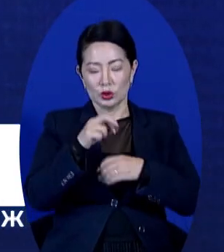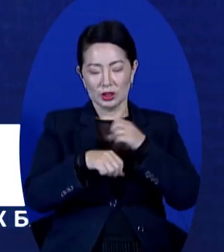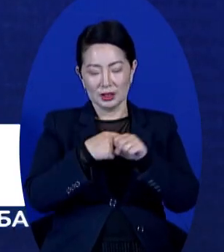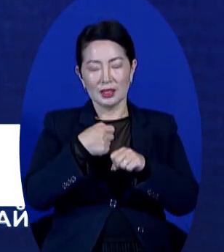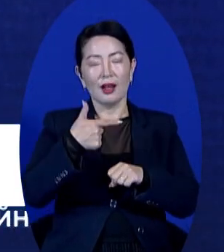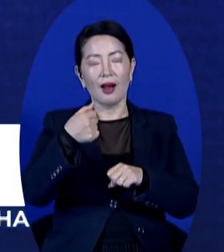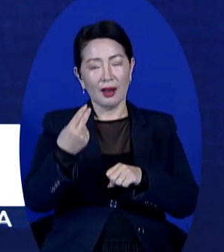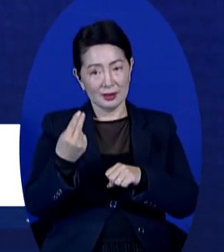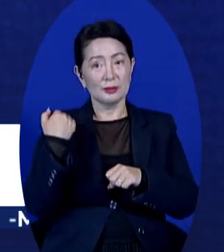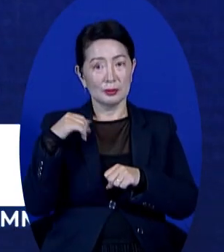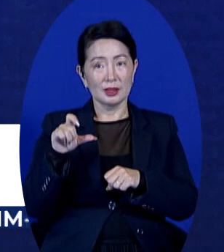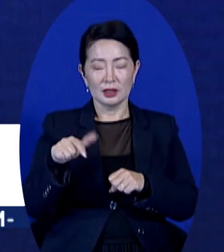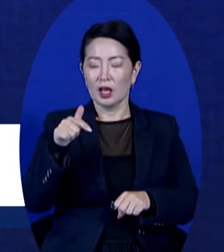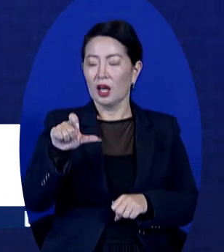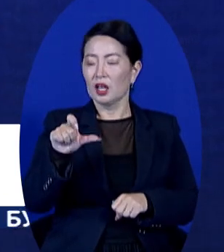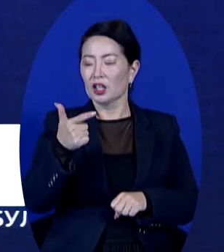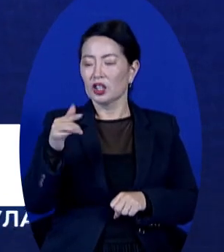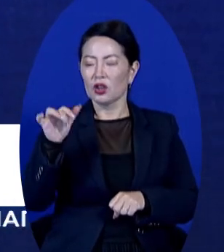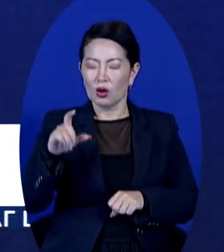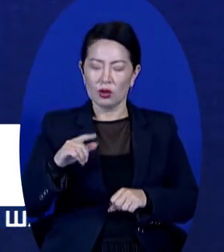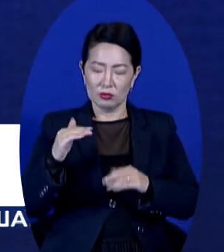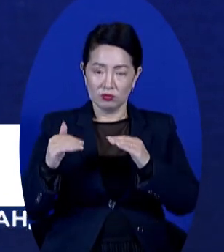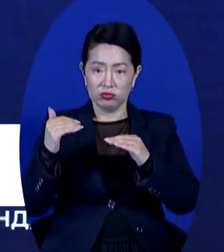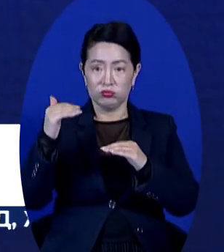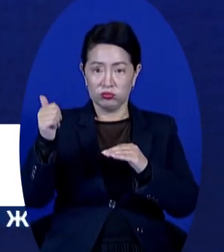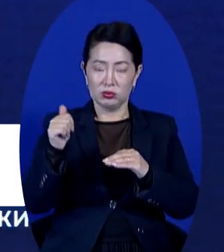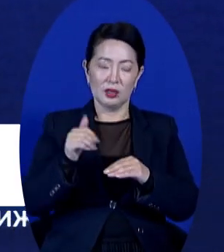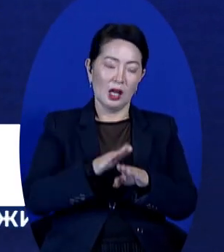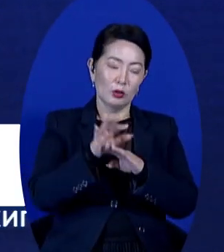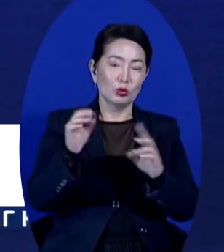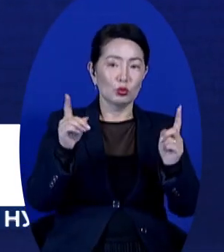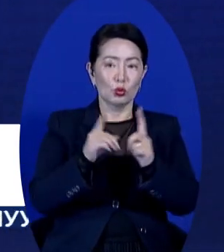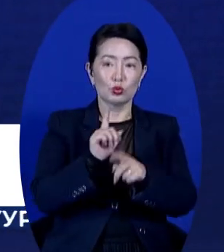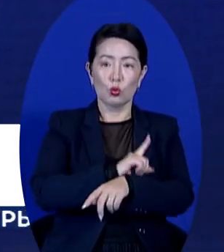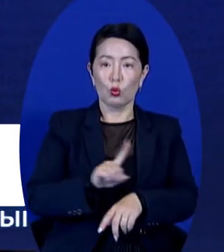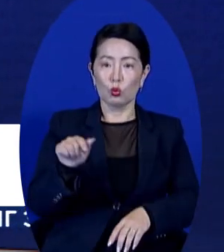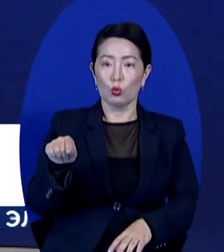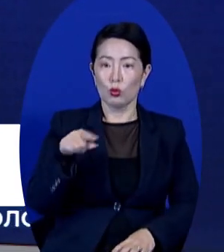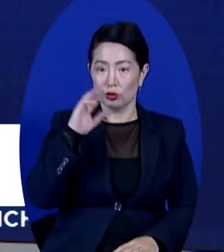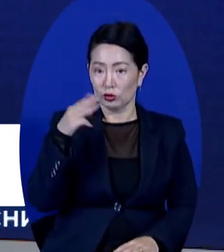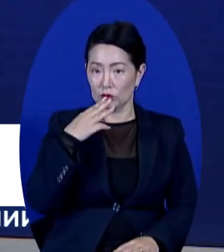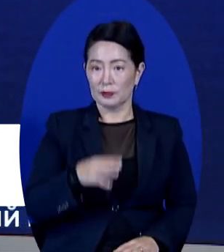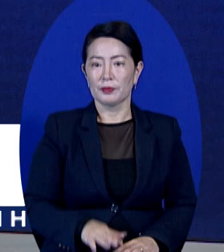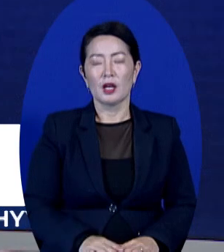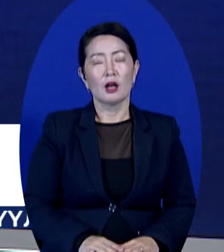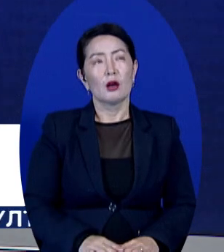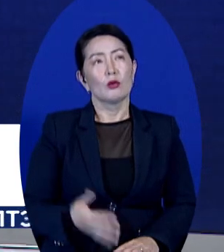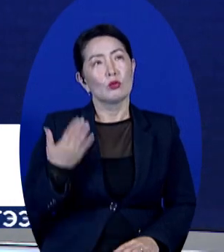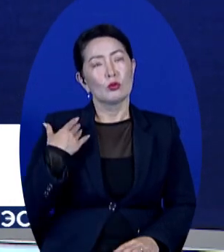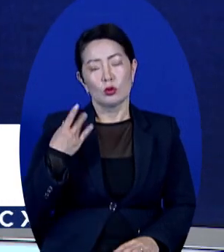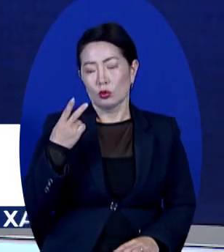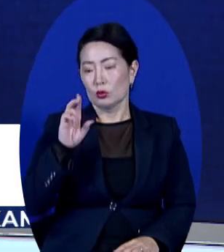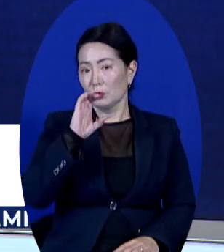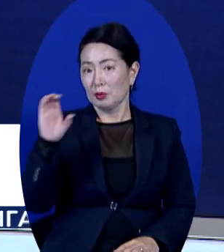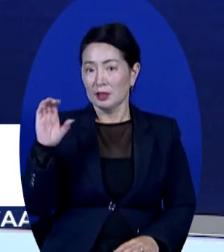цахилгаан станцын асуудлаар ахиц твшил гарч байгаа нь айлчлалын үр дүн гэж тодтогдож болохоор байна. За саяхан ихсэн нэгдсэн үндэсний байгууллагын ерөнхий